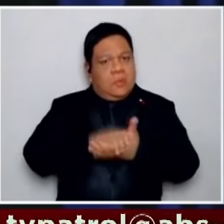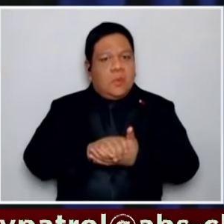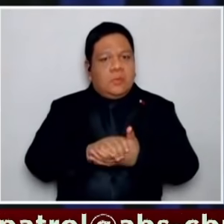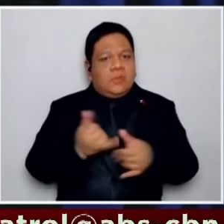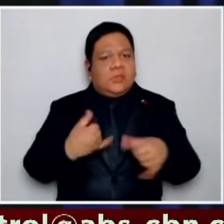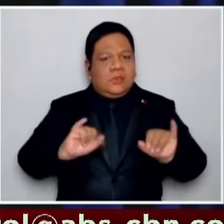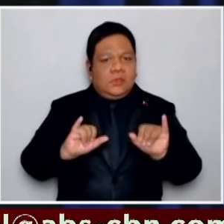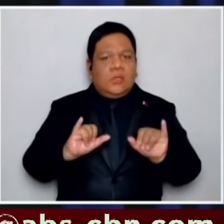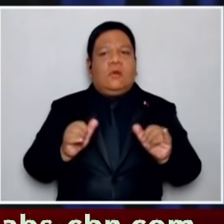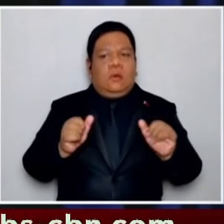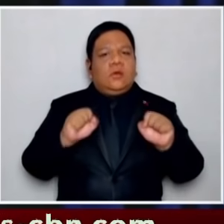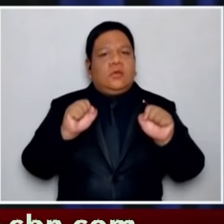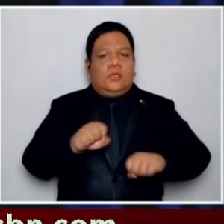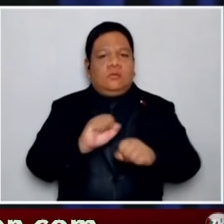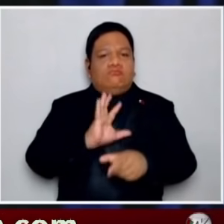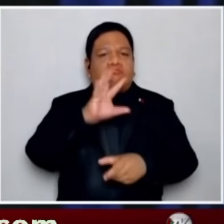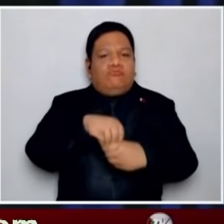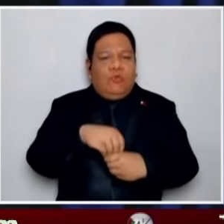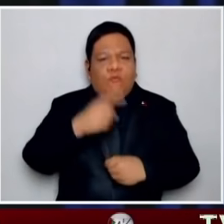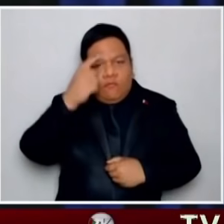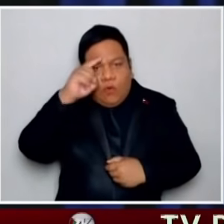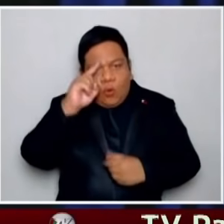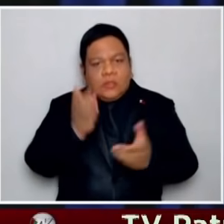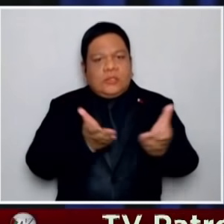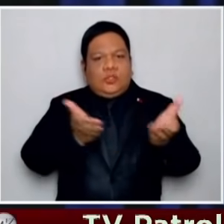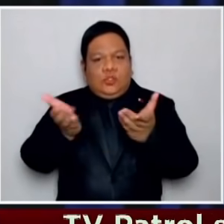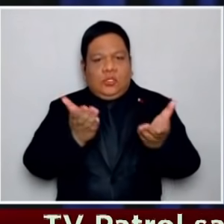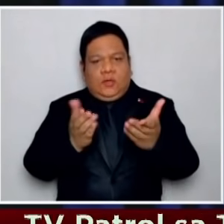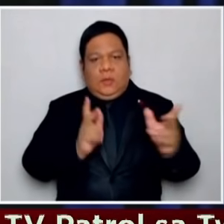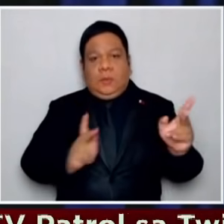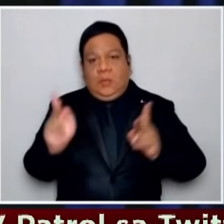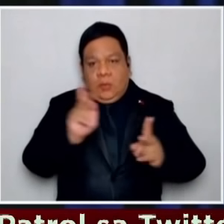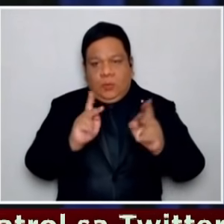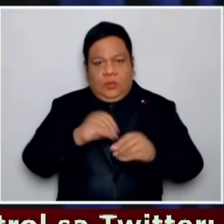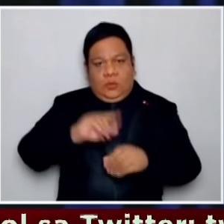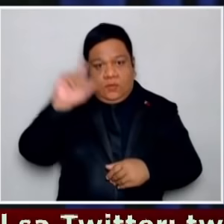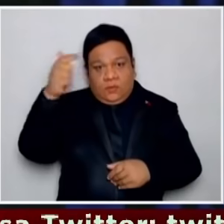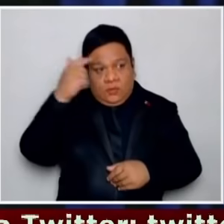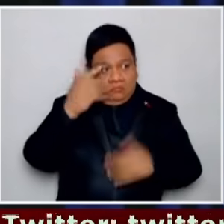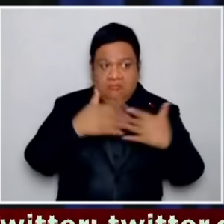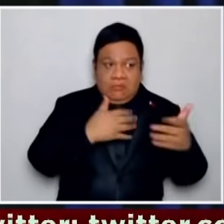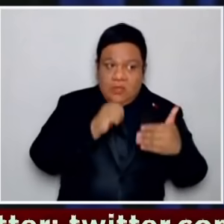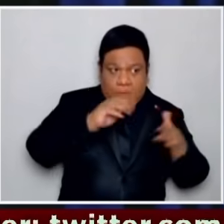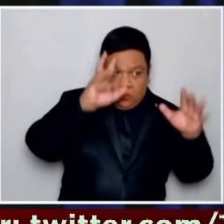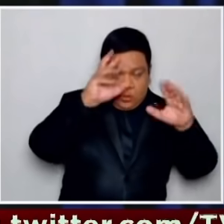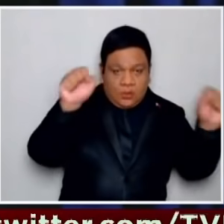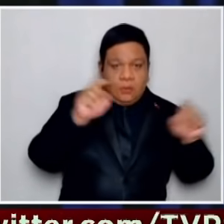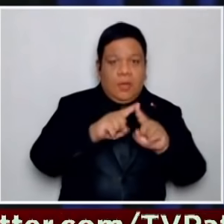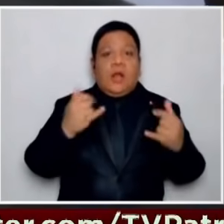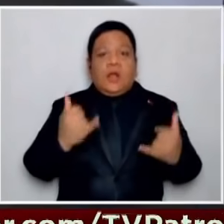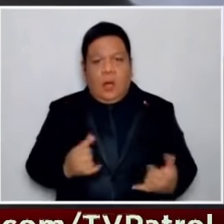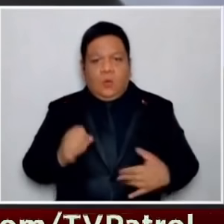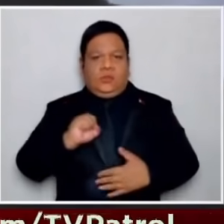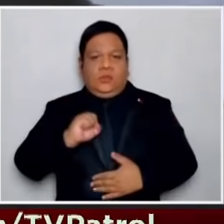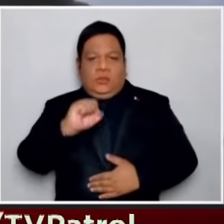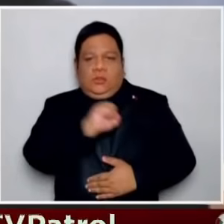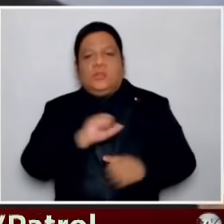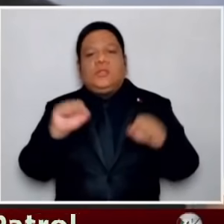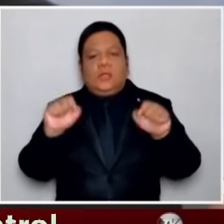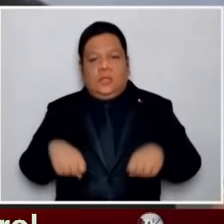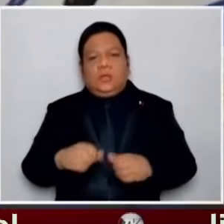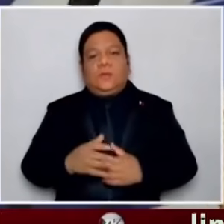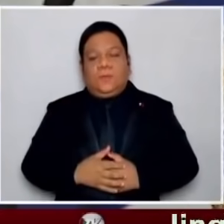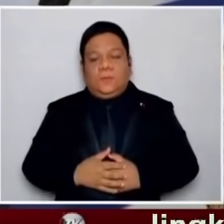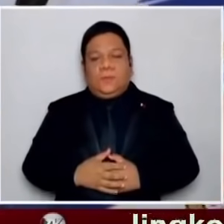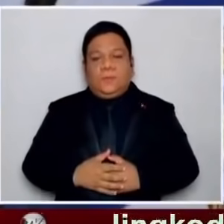he still can contribute to public service, no longer as president but now as senator.